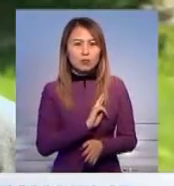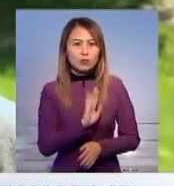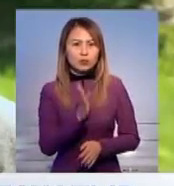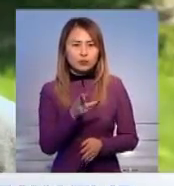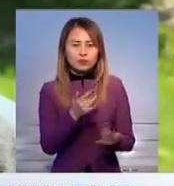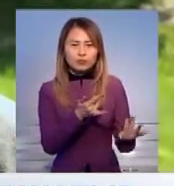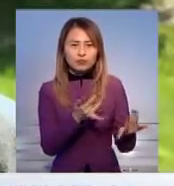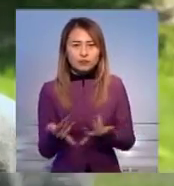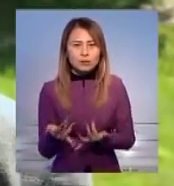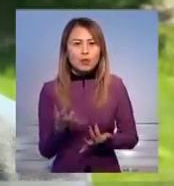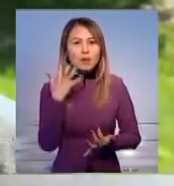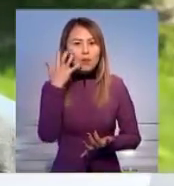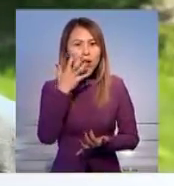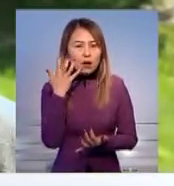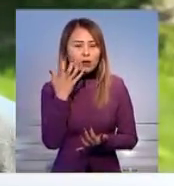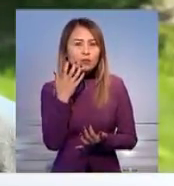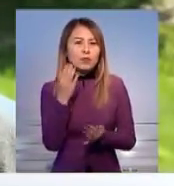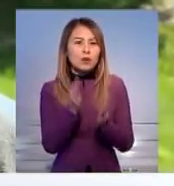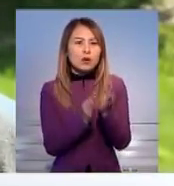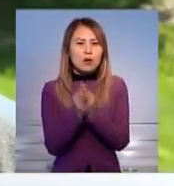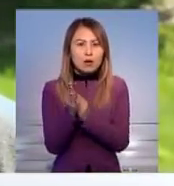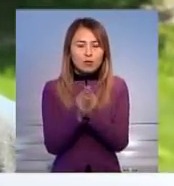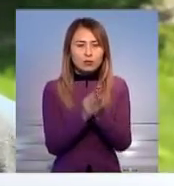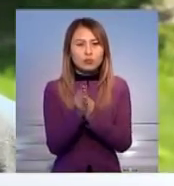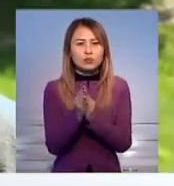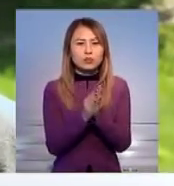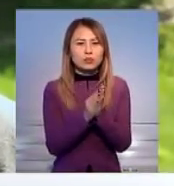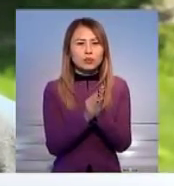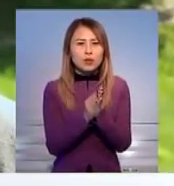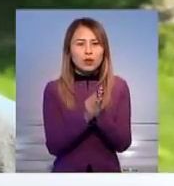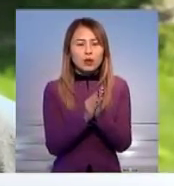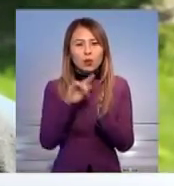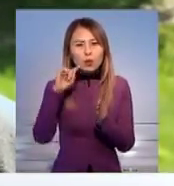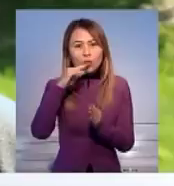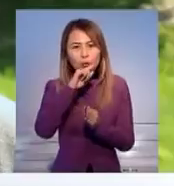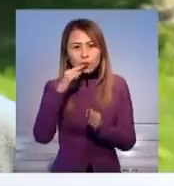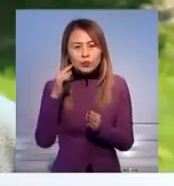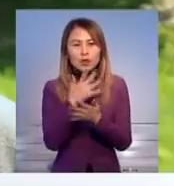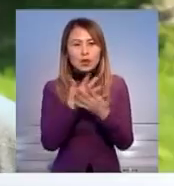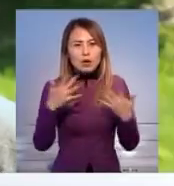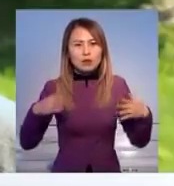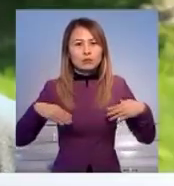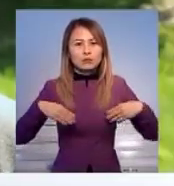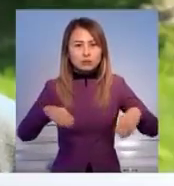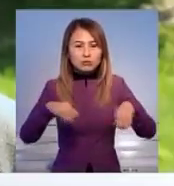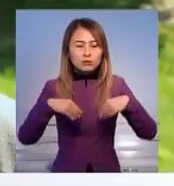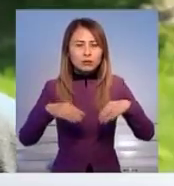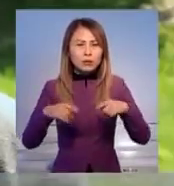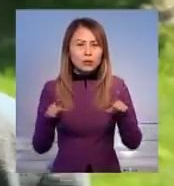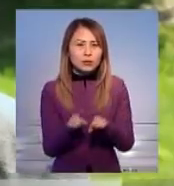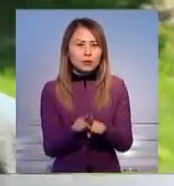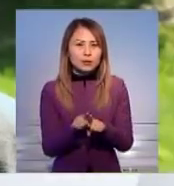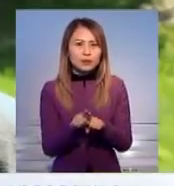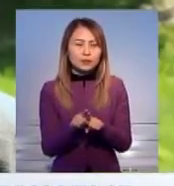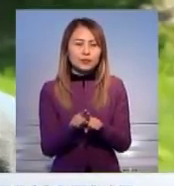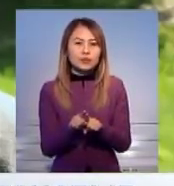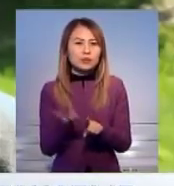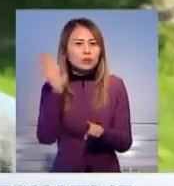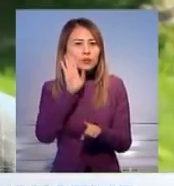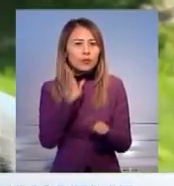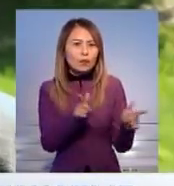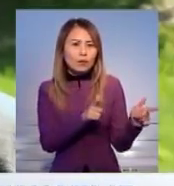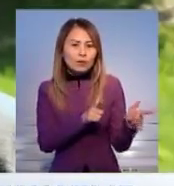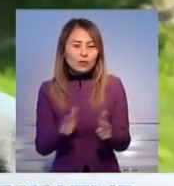Қызылша, қияр, жүгері. Солар дегі мына Қаусардың суы